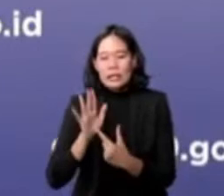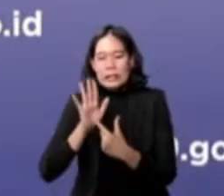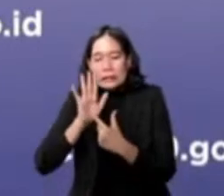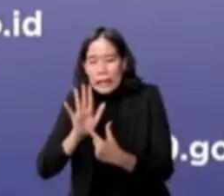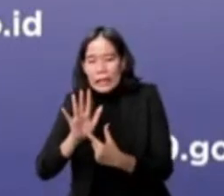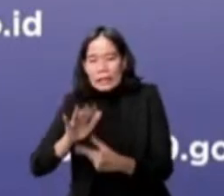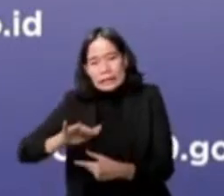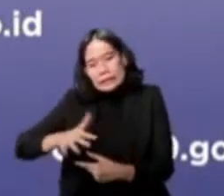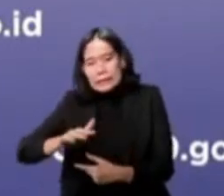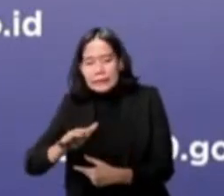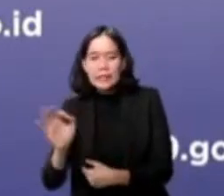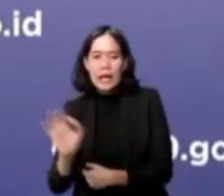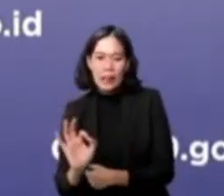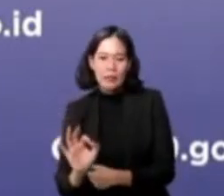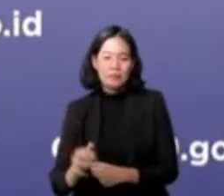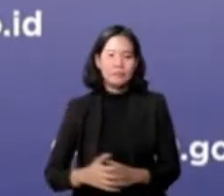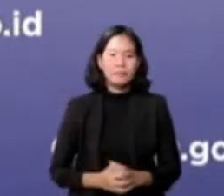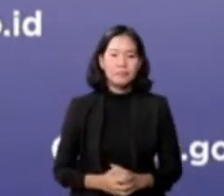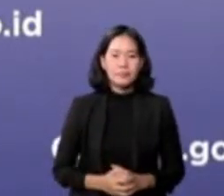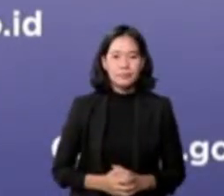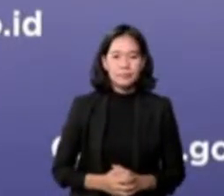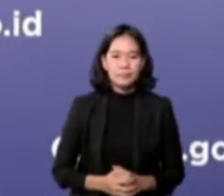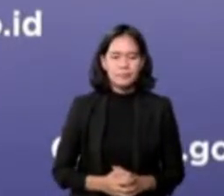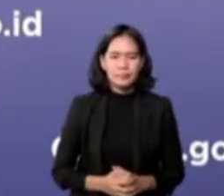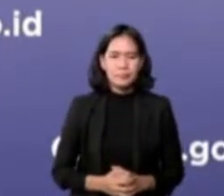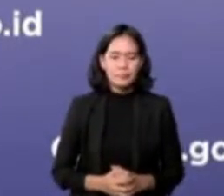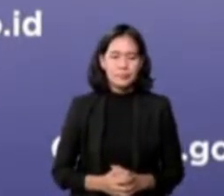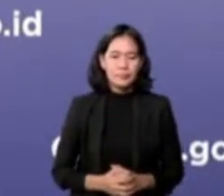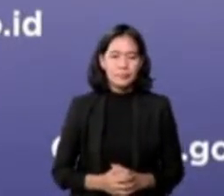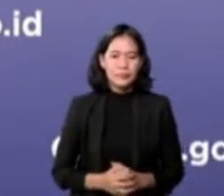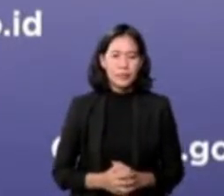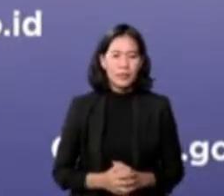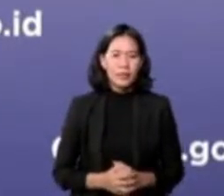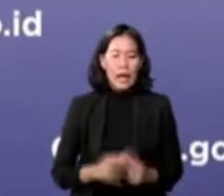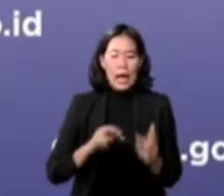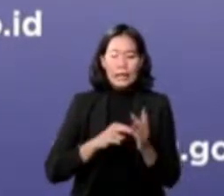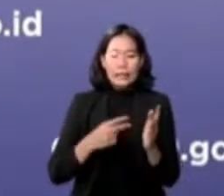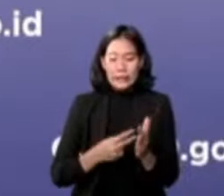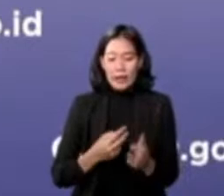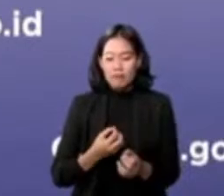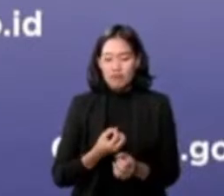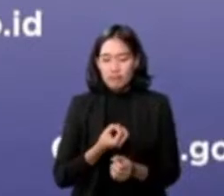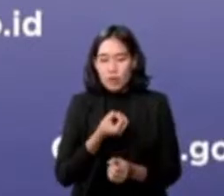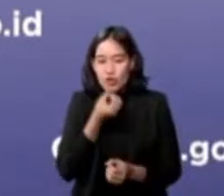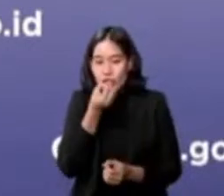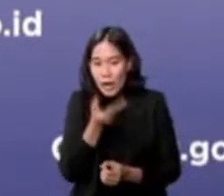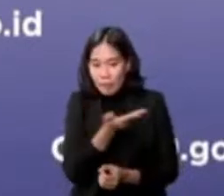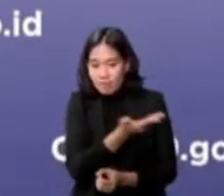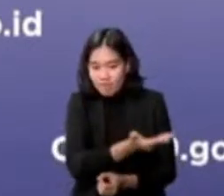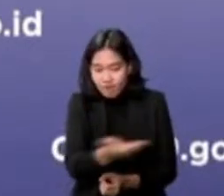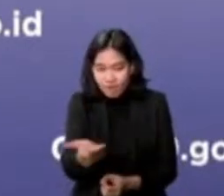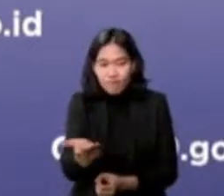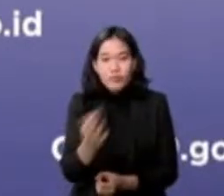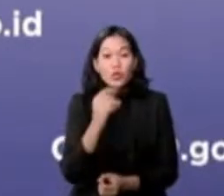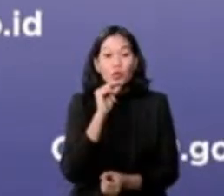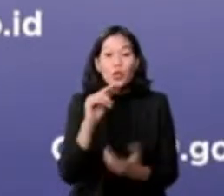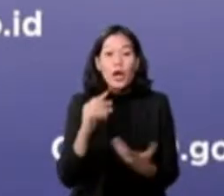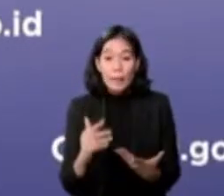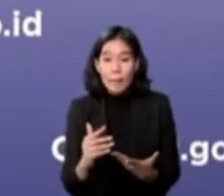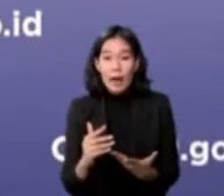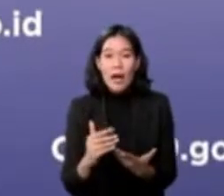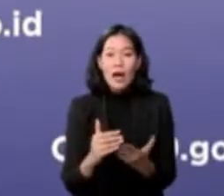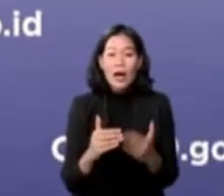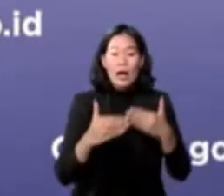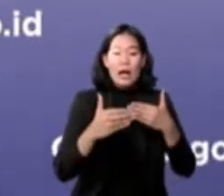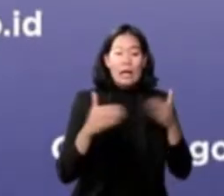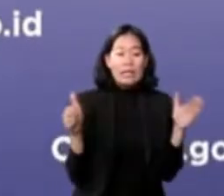indikasi untuk dilakukan rawatan di rumah sakit. Sehingga kita memberikan saran kepada yang bersangkutan untuk